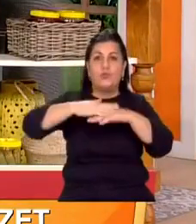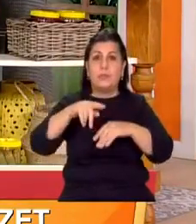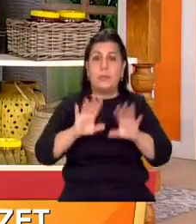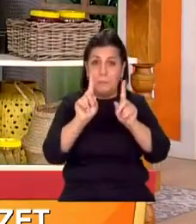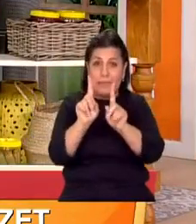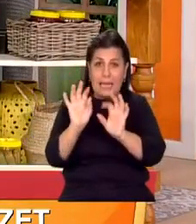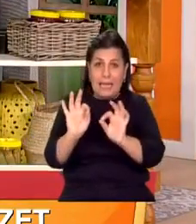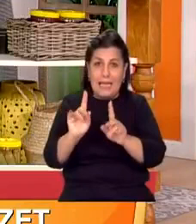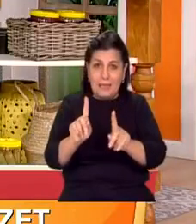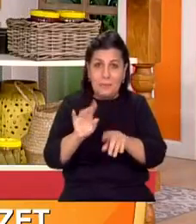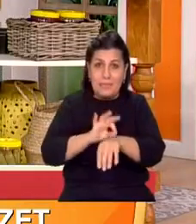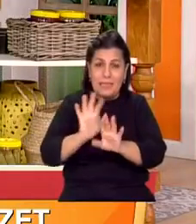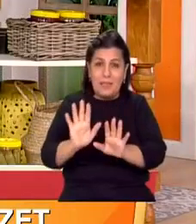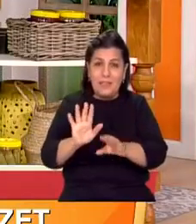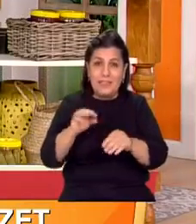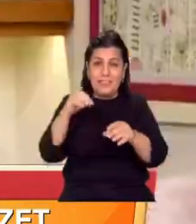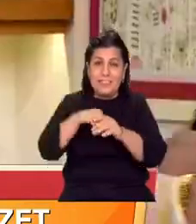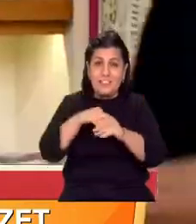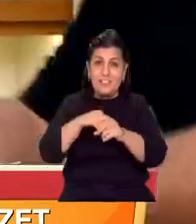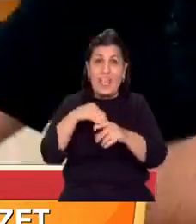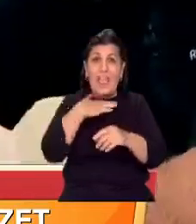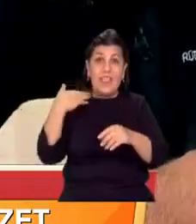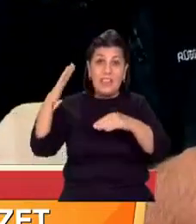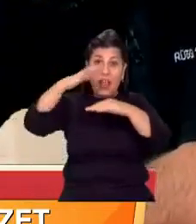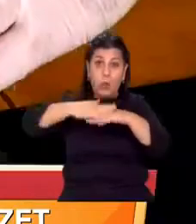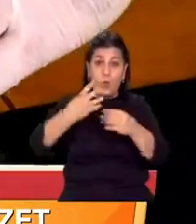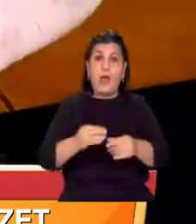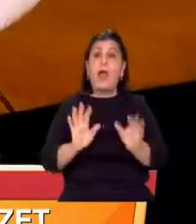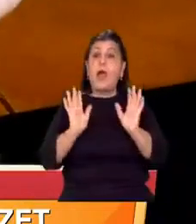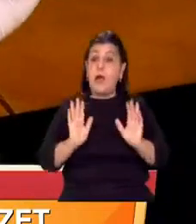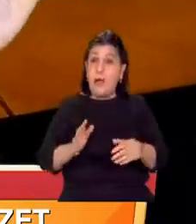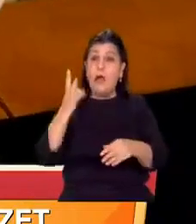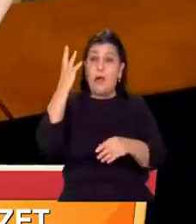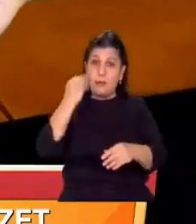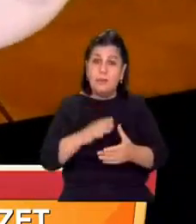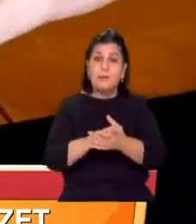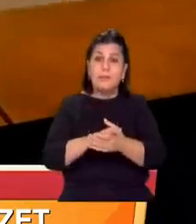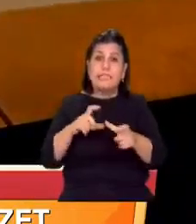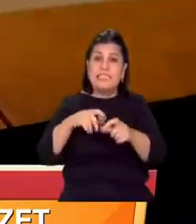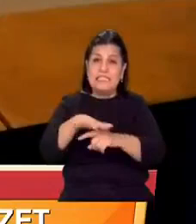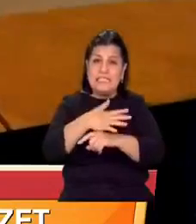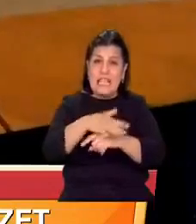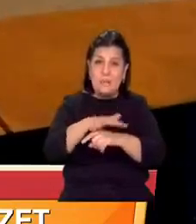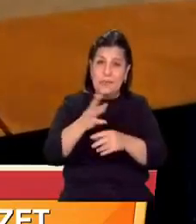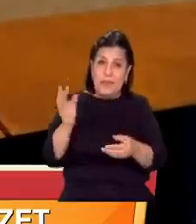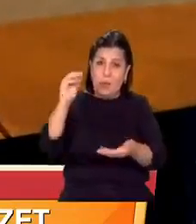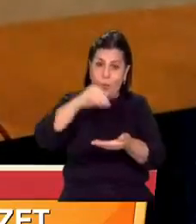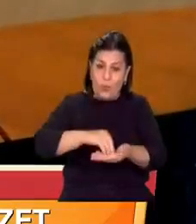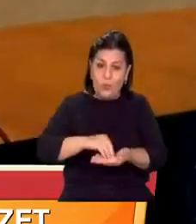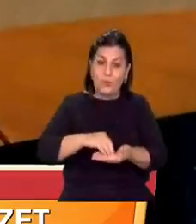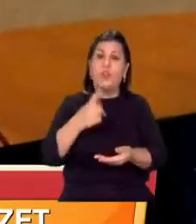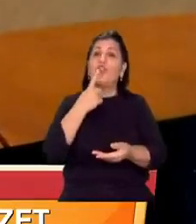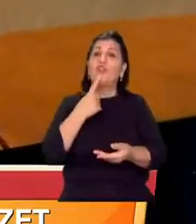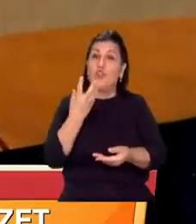şimdi bunu Evet böyle sebzelerimizi Koyduk böyle gördüğünüz gibi